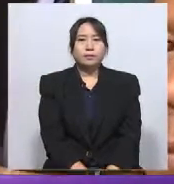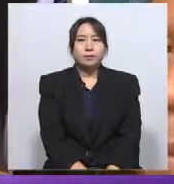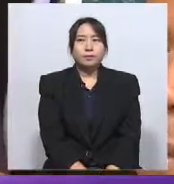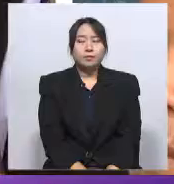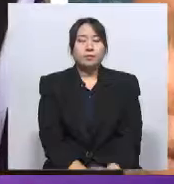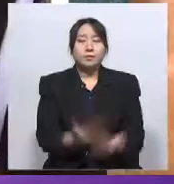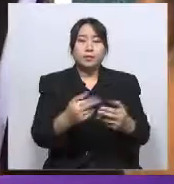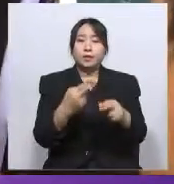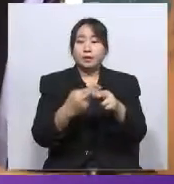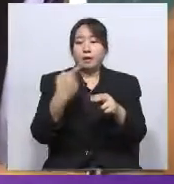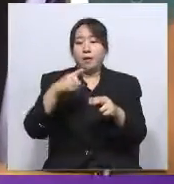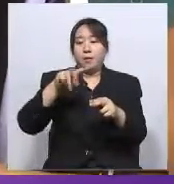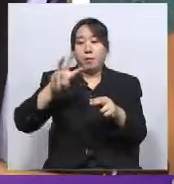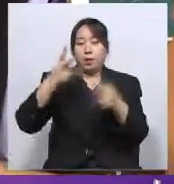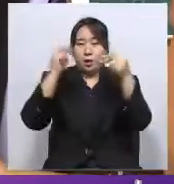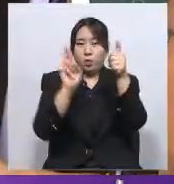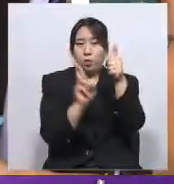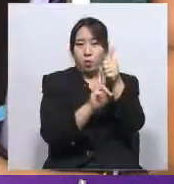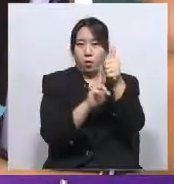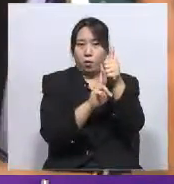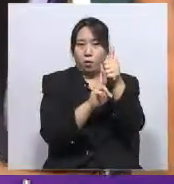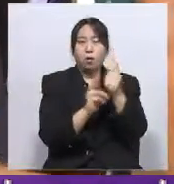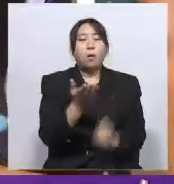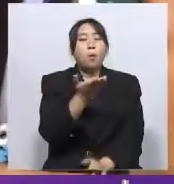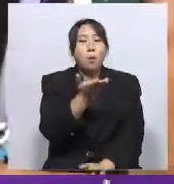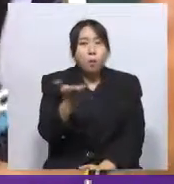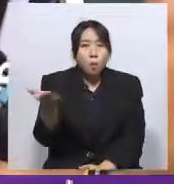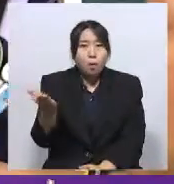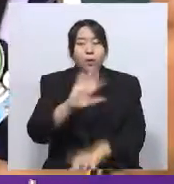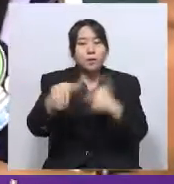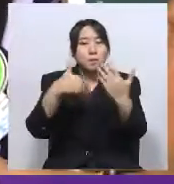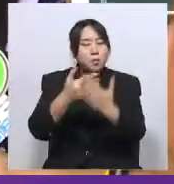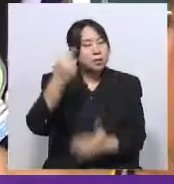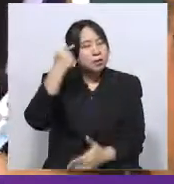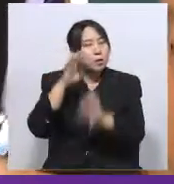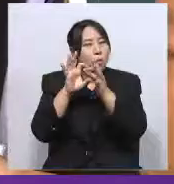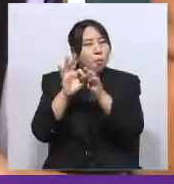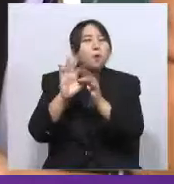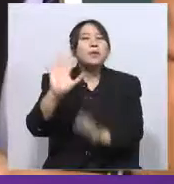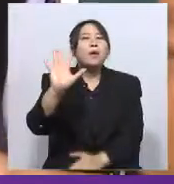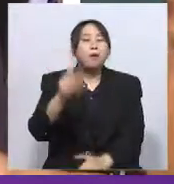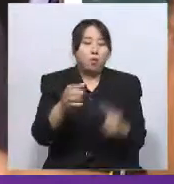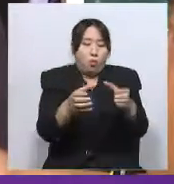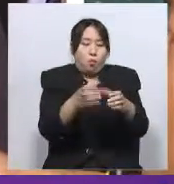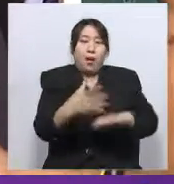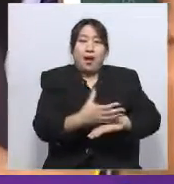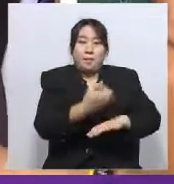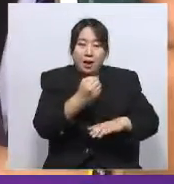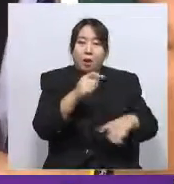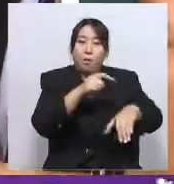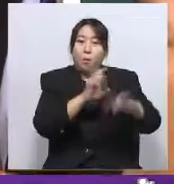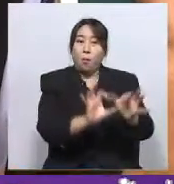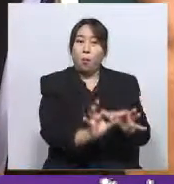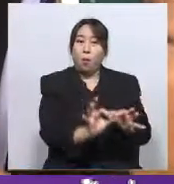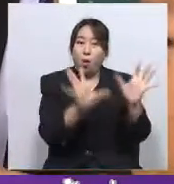ขณะที่พลเอกประวิตรวงษ์สุวรรณรองนายกรัฐมนตรีขอให้ทุกฝ่ายไม่ต้องกังวลการปลดล็อกพรรคการเมืองจะทันตามกรอบเวลา